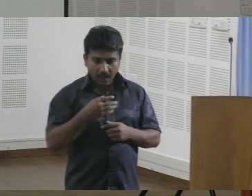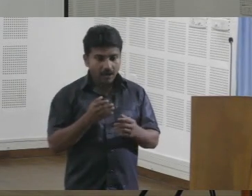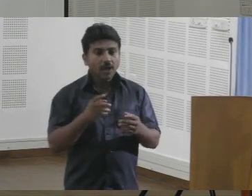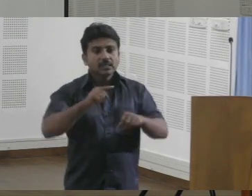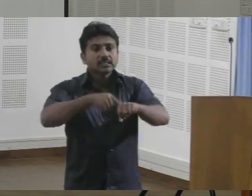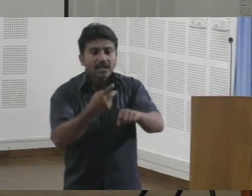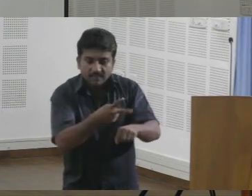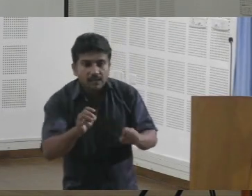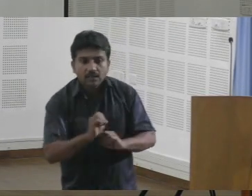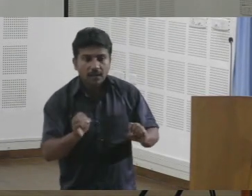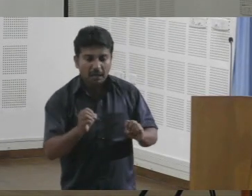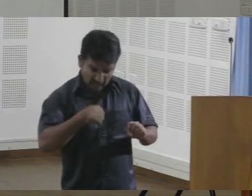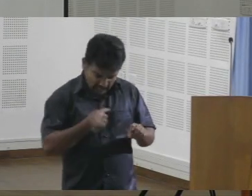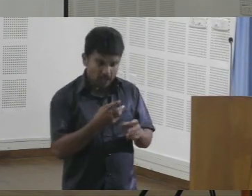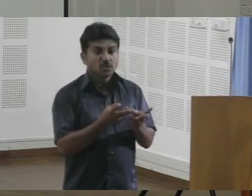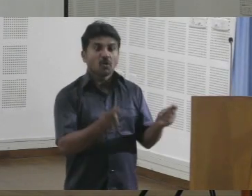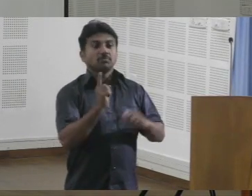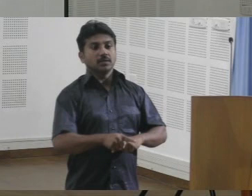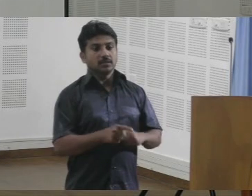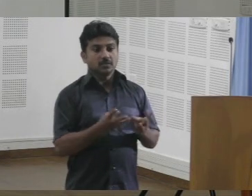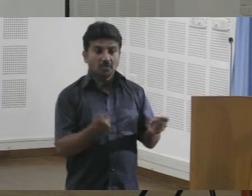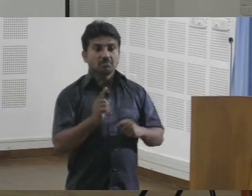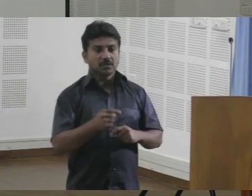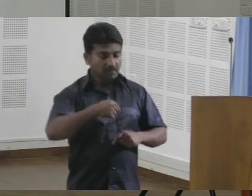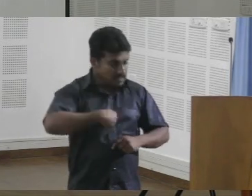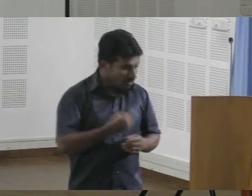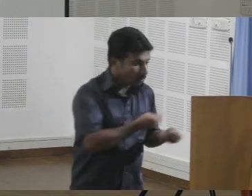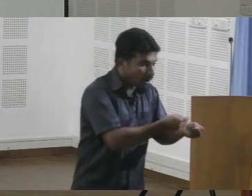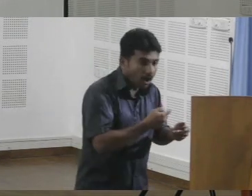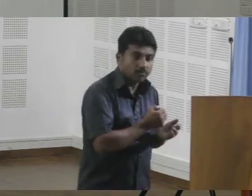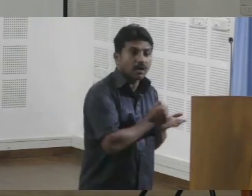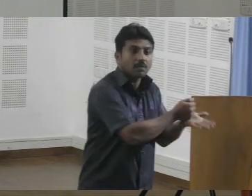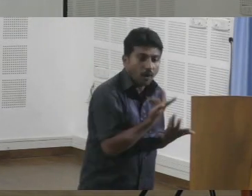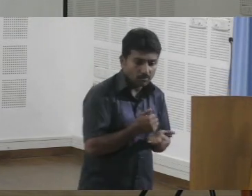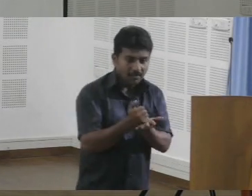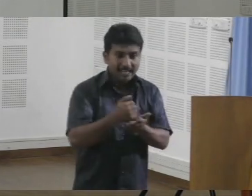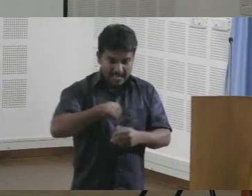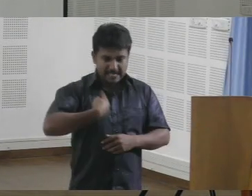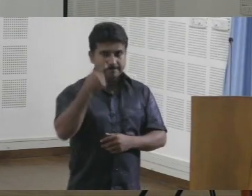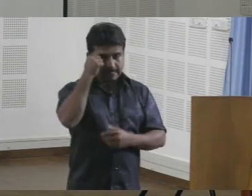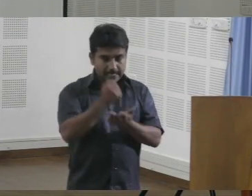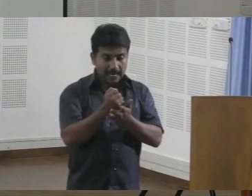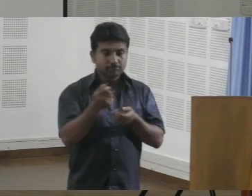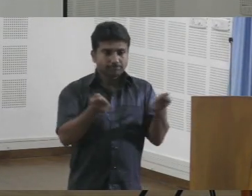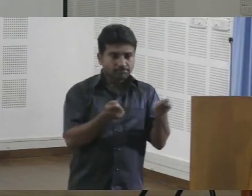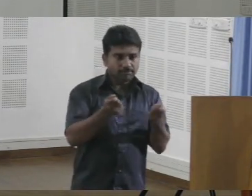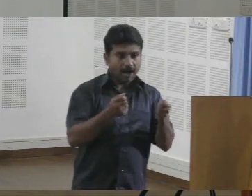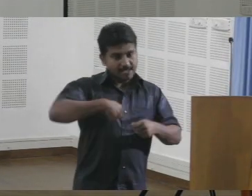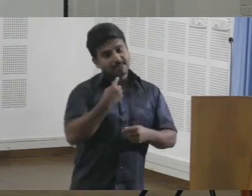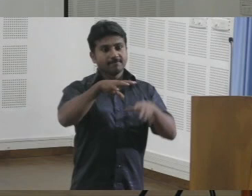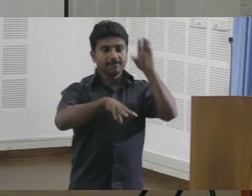എന്തെങ്കിലും ഔട്ടാക്കിയെ പറ്റൂ. അപ്പൊ ഞാൻ ഡ്രൈവിംഗ് പഠിച്ചു, ഞാൻ ഡ്രൈവിംഗ് ചെയ്യാൻ തുടങ്ങി. പിന്നെ ഞാൻ ബബിൾസ്